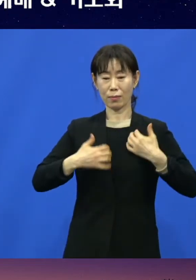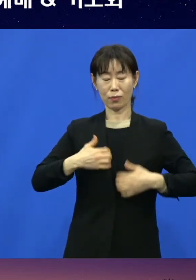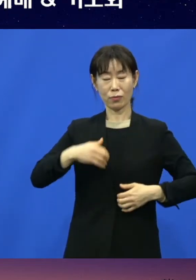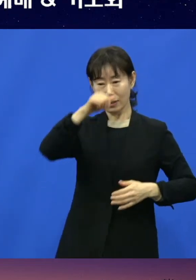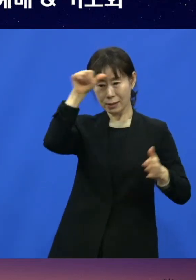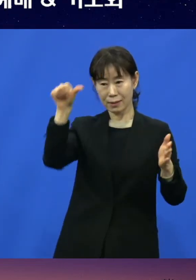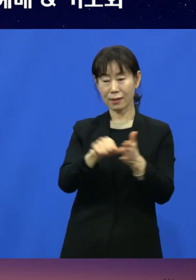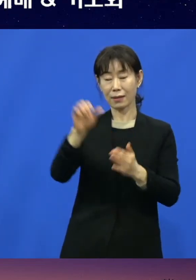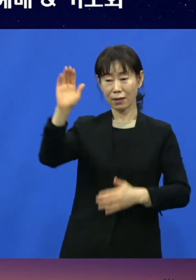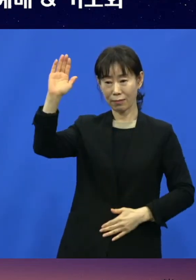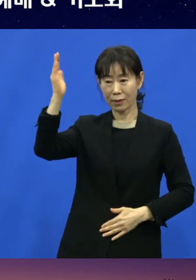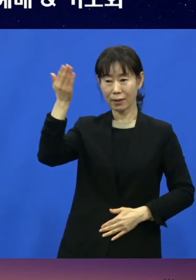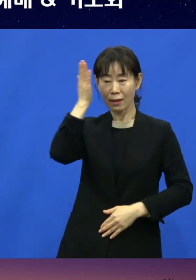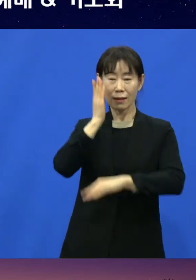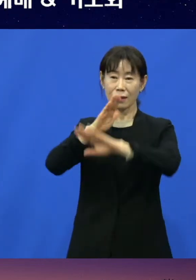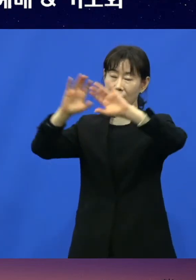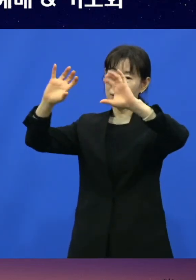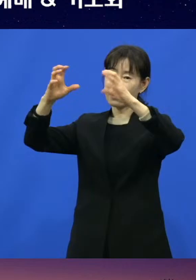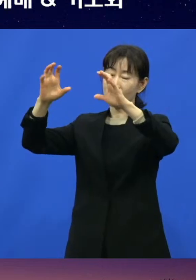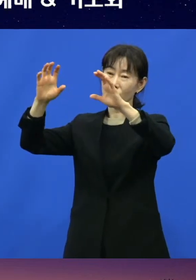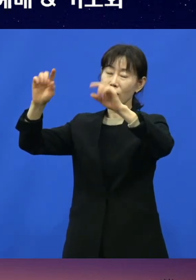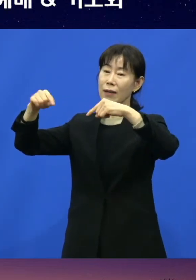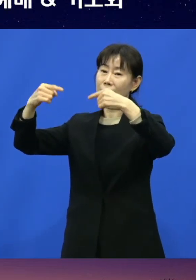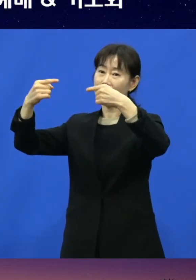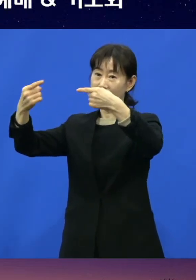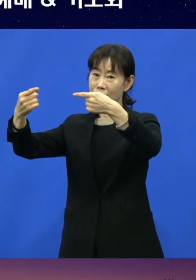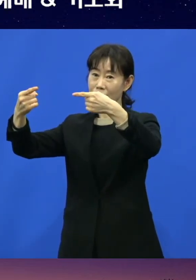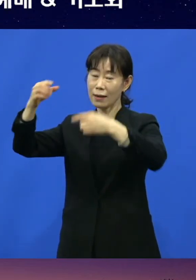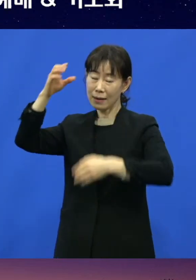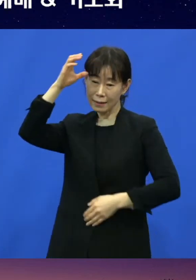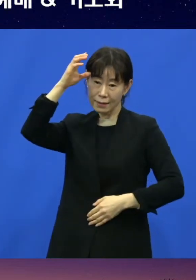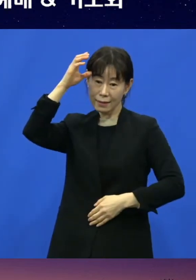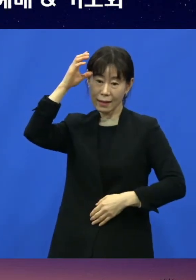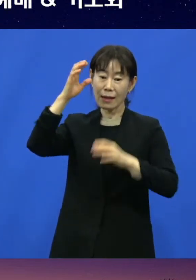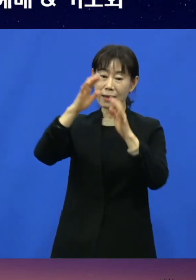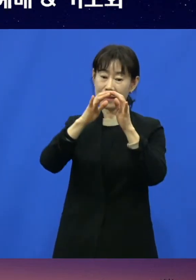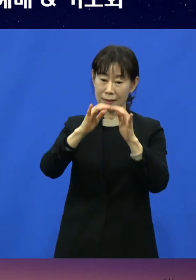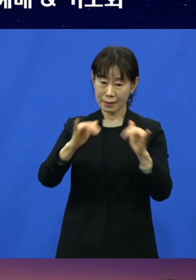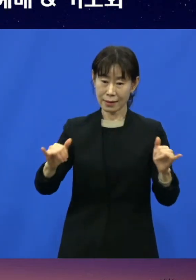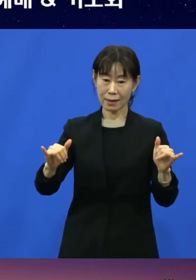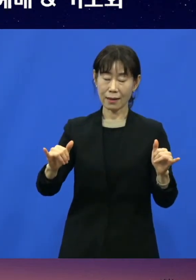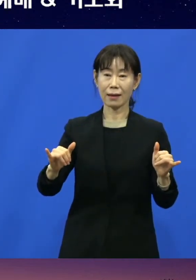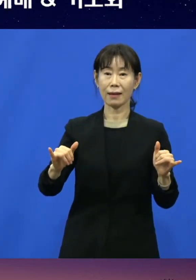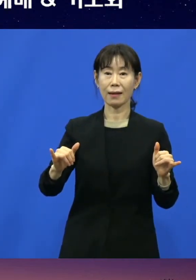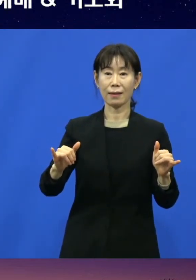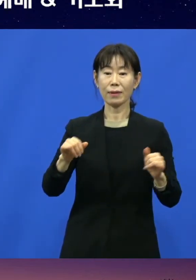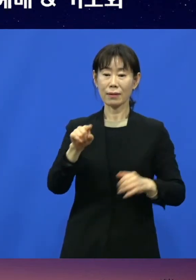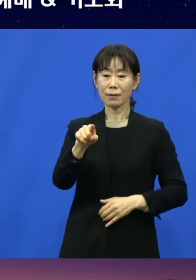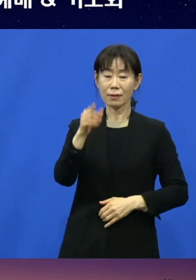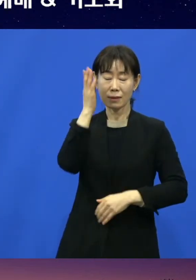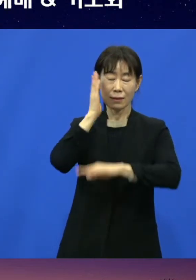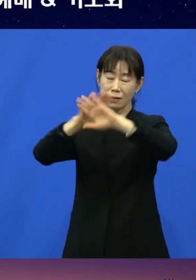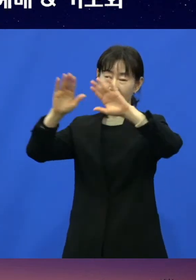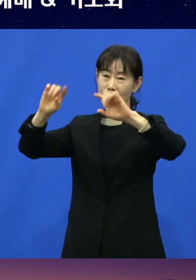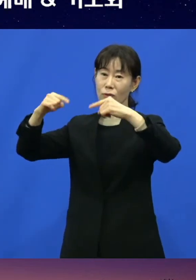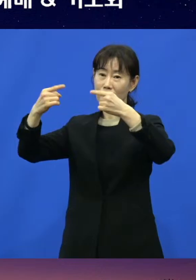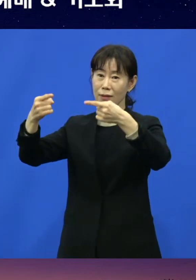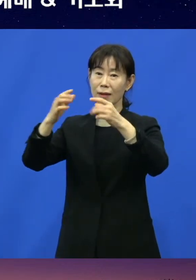우리가 천국을 소유한 자로 살아가는 거예요. 소유한 자로서 누리는 삶을 살아가는, 그게 천국의 삶이라는 것입니다.